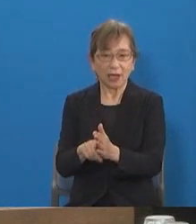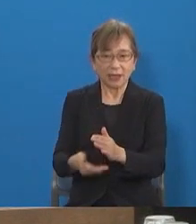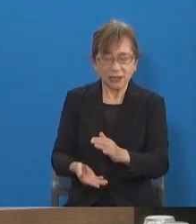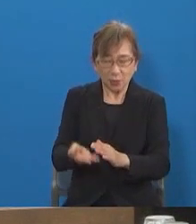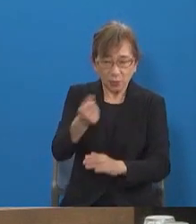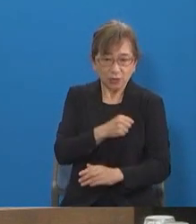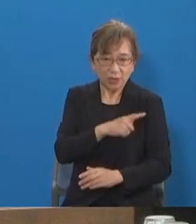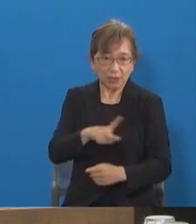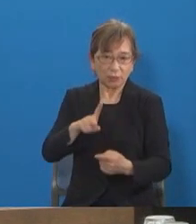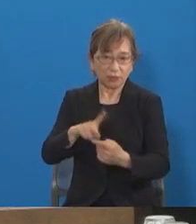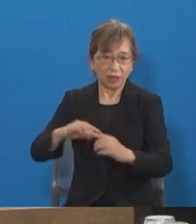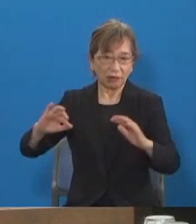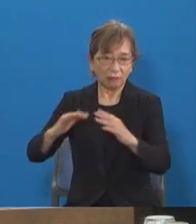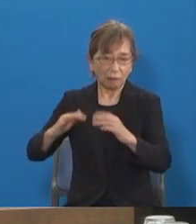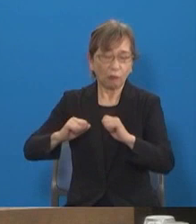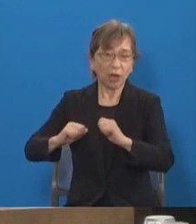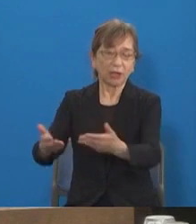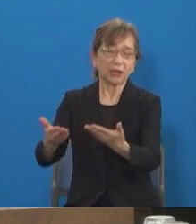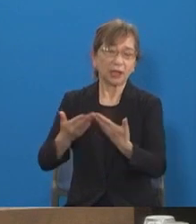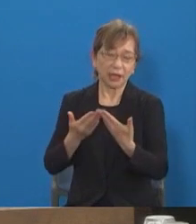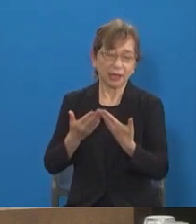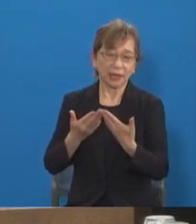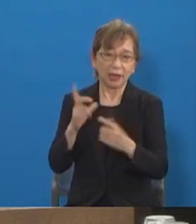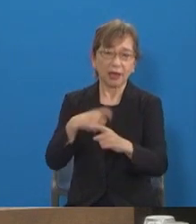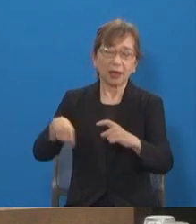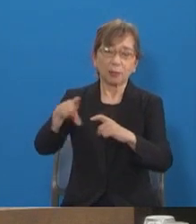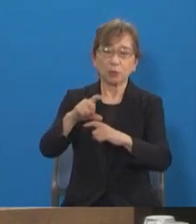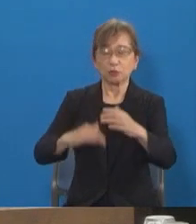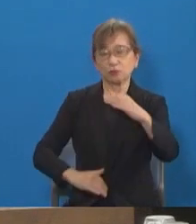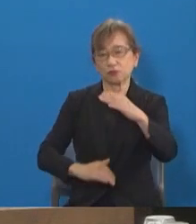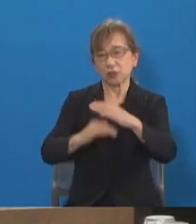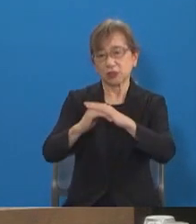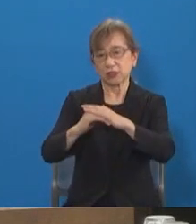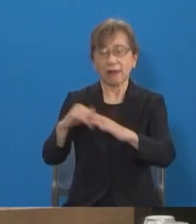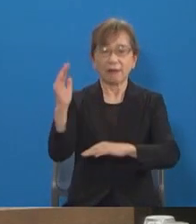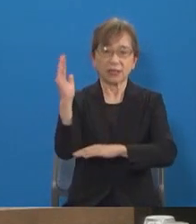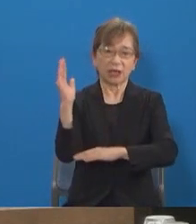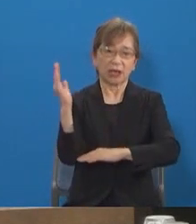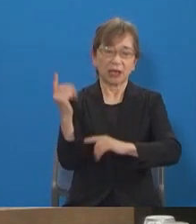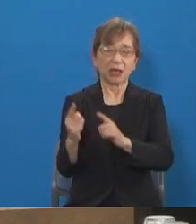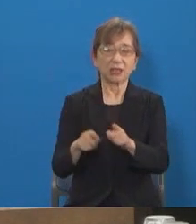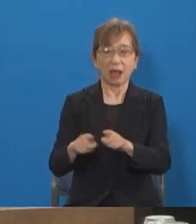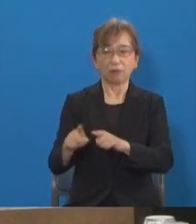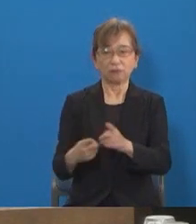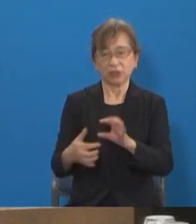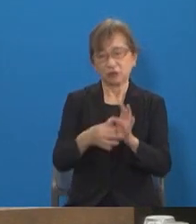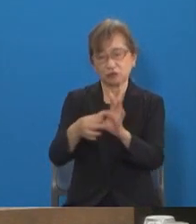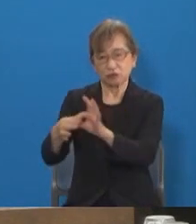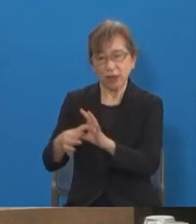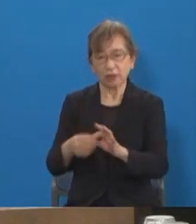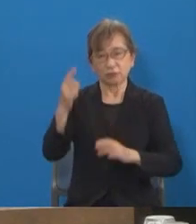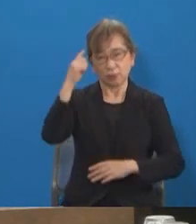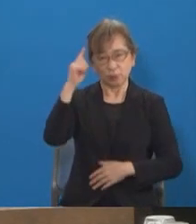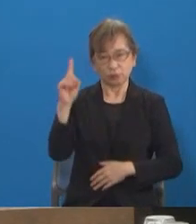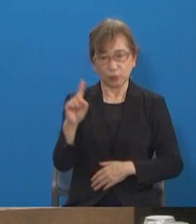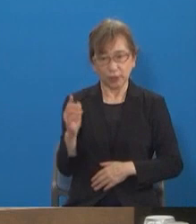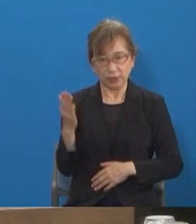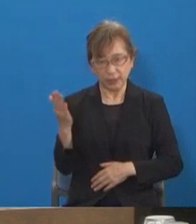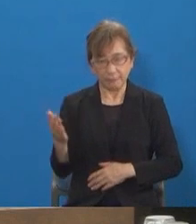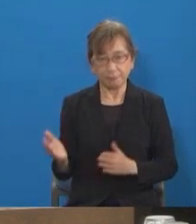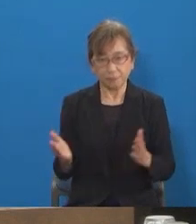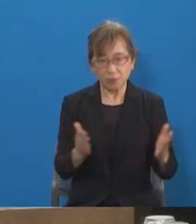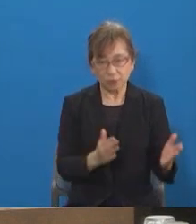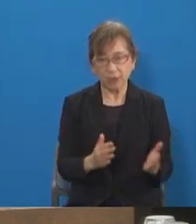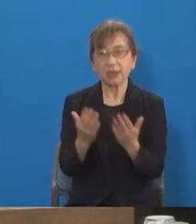行っていただくことで、より充実した政策の実現につながると思いますが、いかがでしょうか。次に、